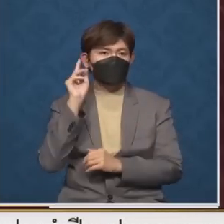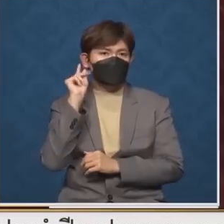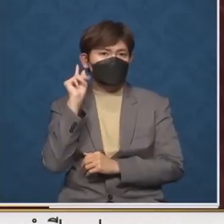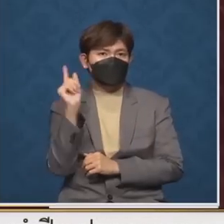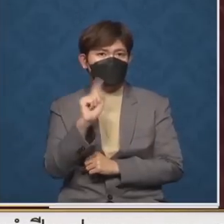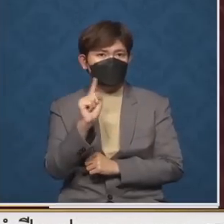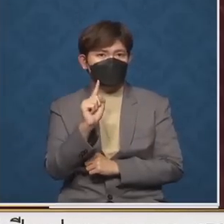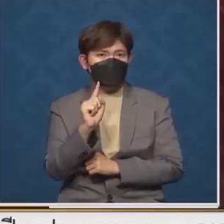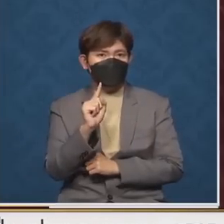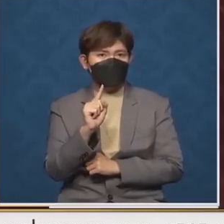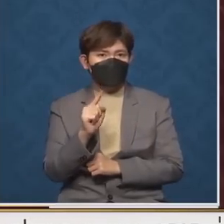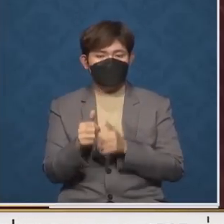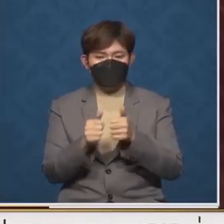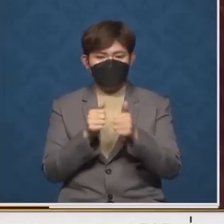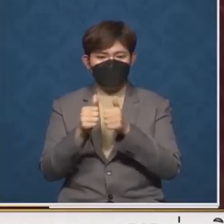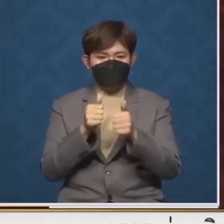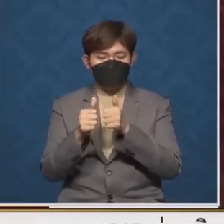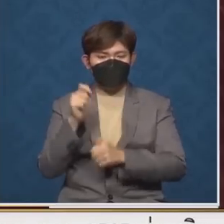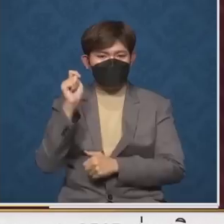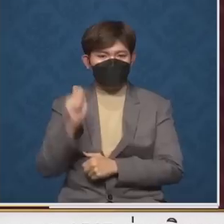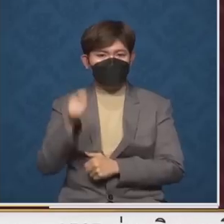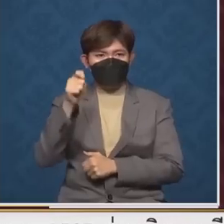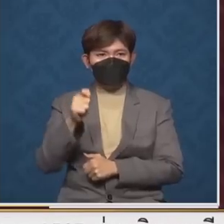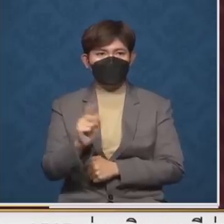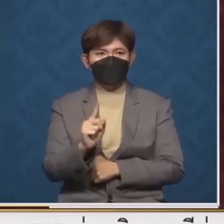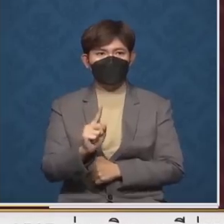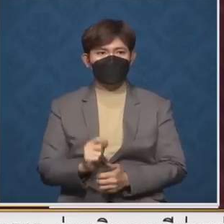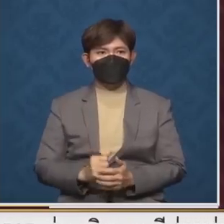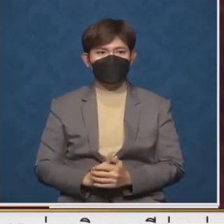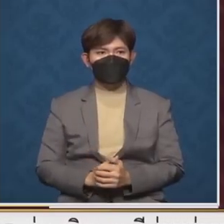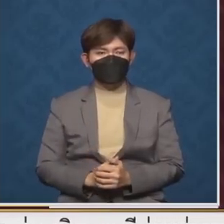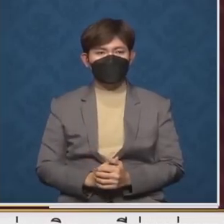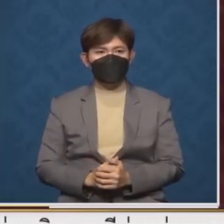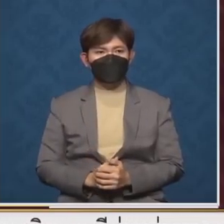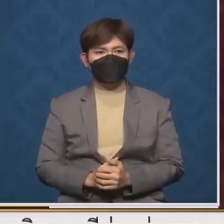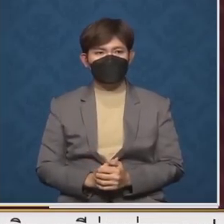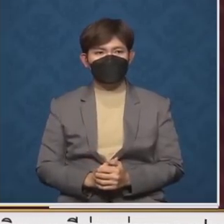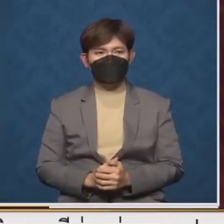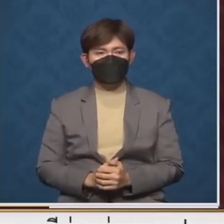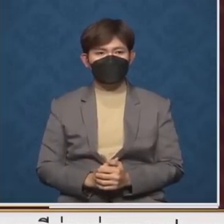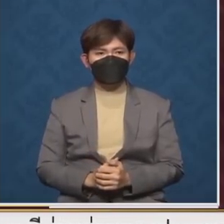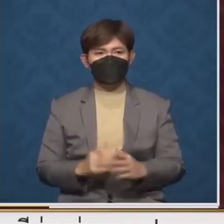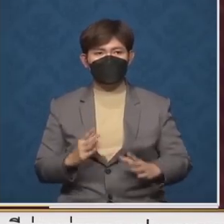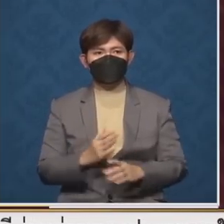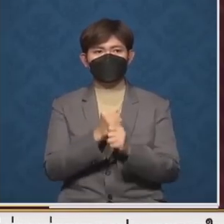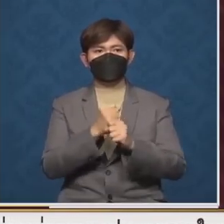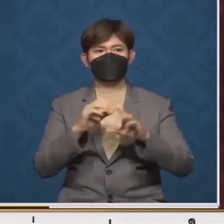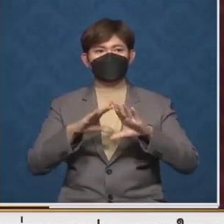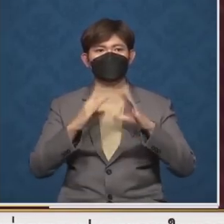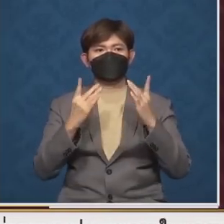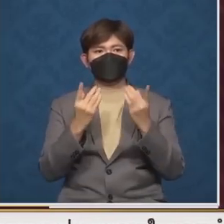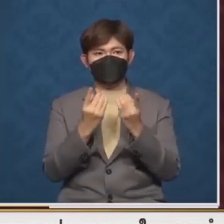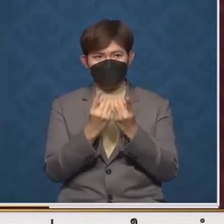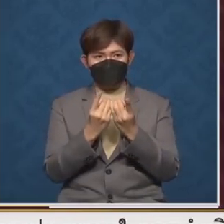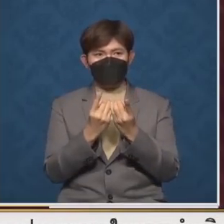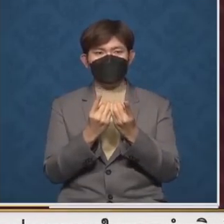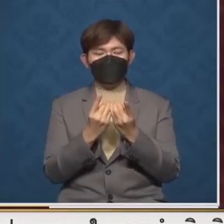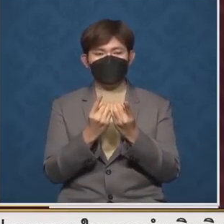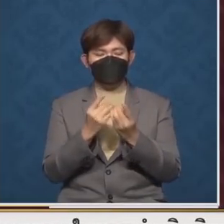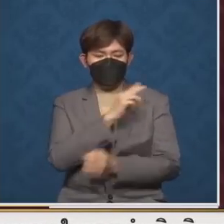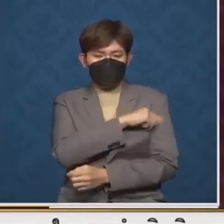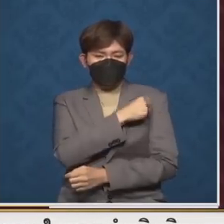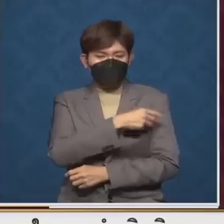อจะเปิดการประมูลไปดูแผ่นต่ไปภาiman ชมรมแพทยโนบท deliveredมาเทียงเลยครับ